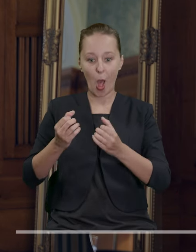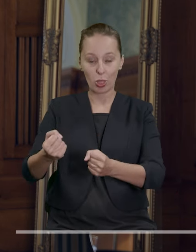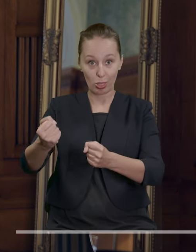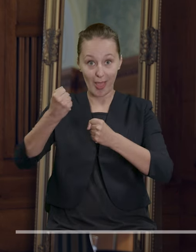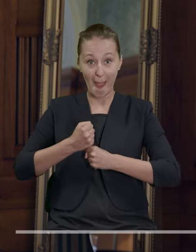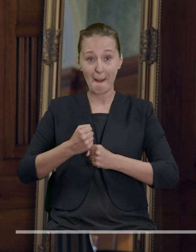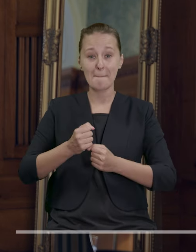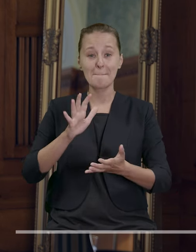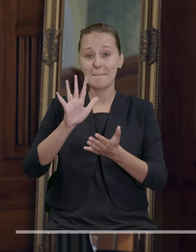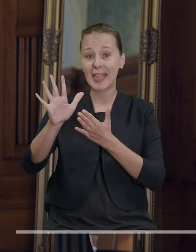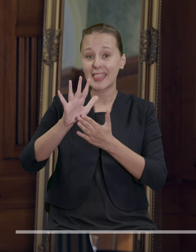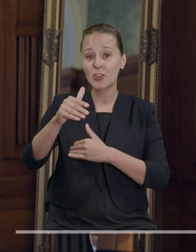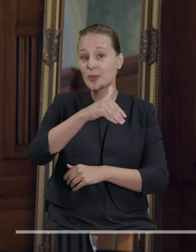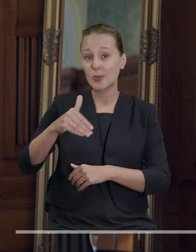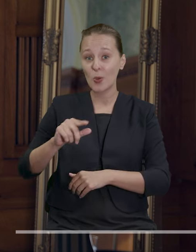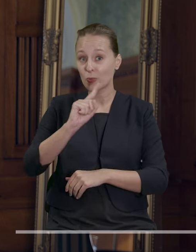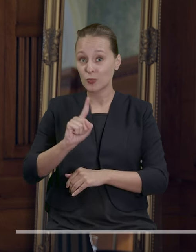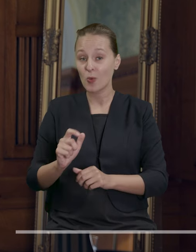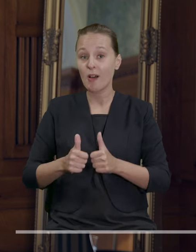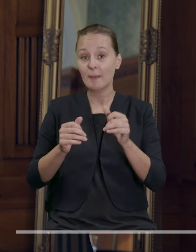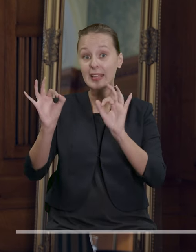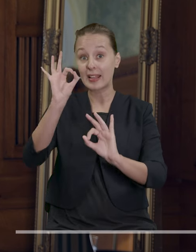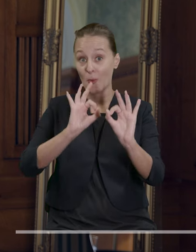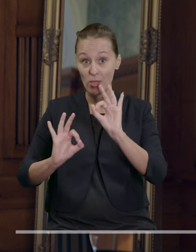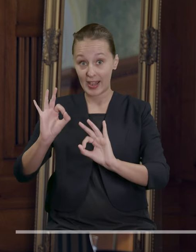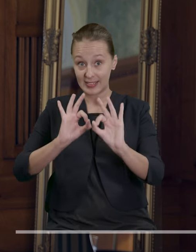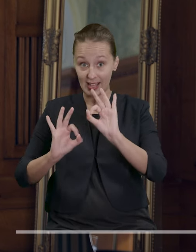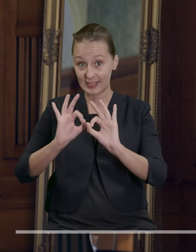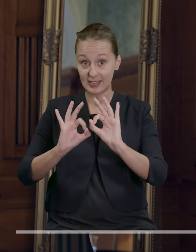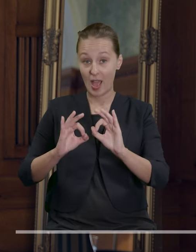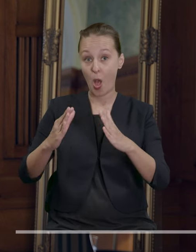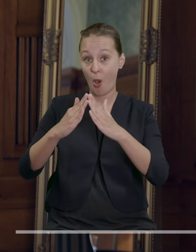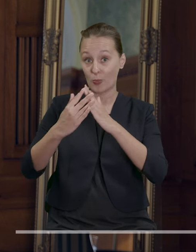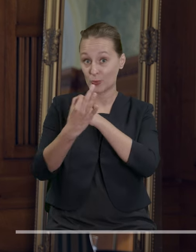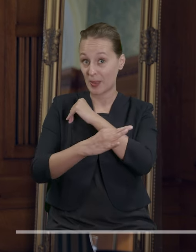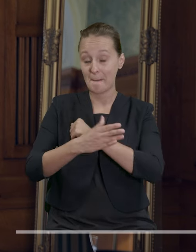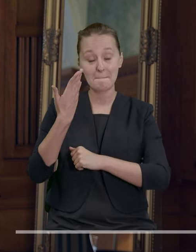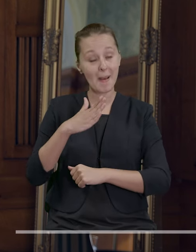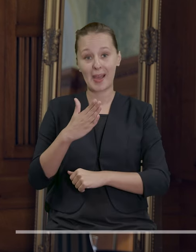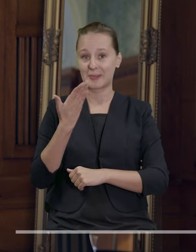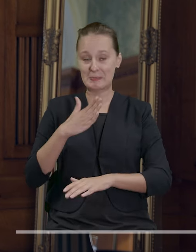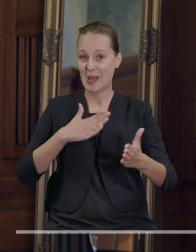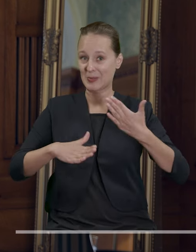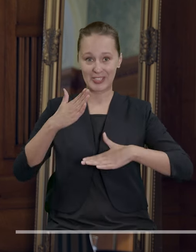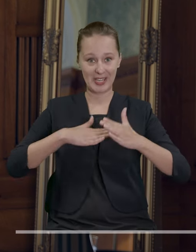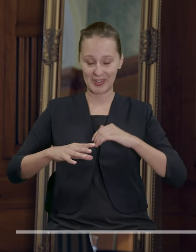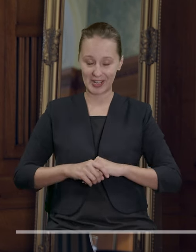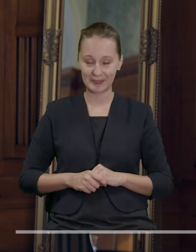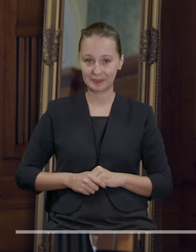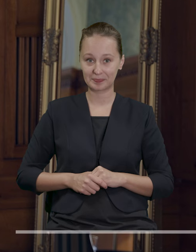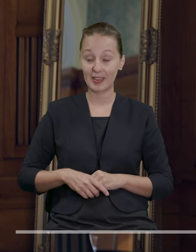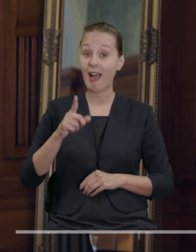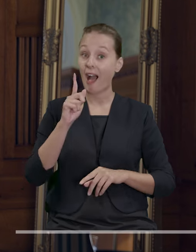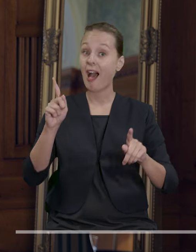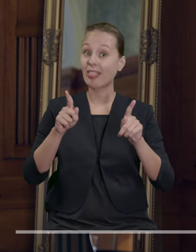kolejne 15 milionów złotych na modernizację akademika. Bardzo, bardzo się z tego cieszę,